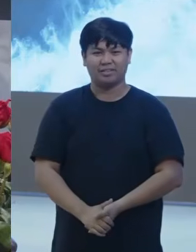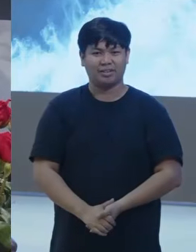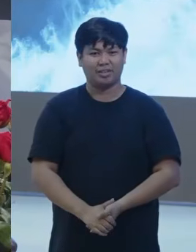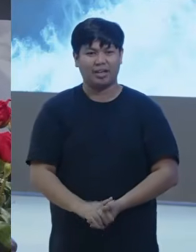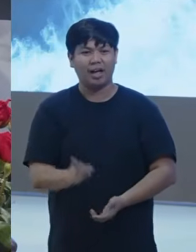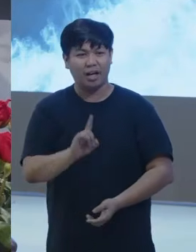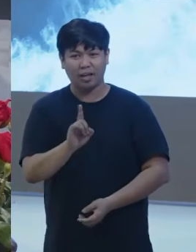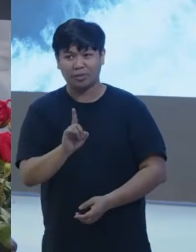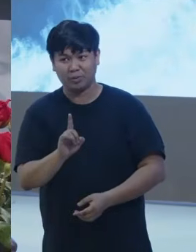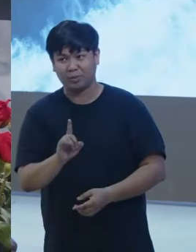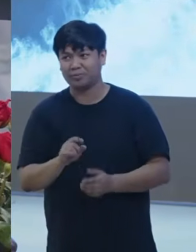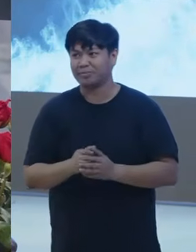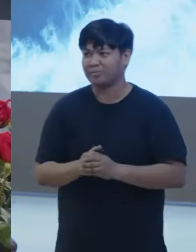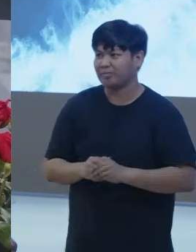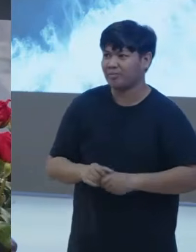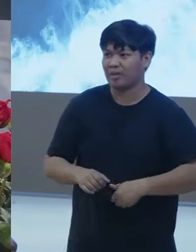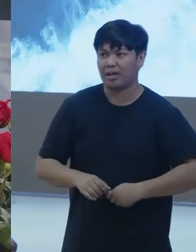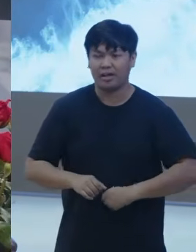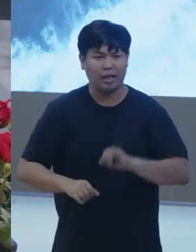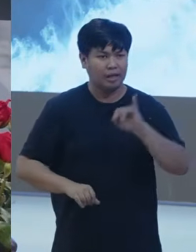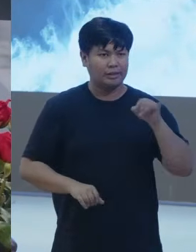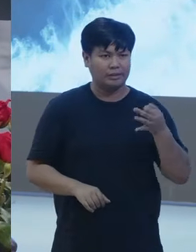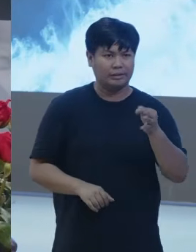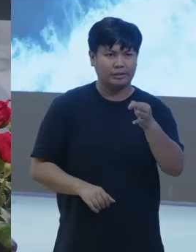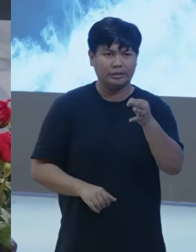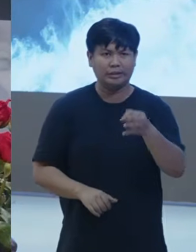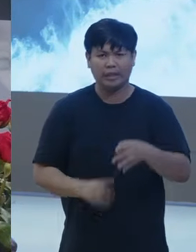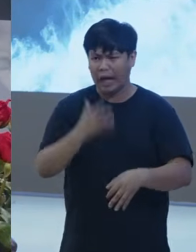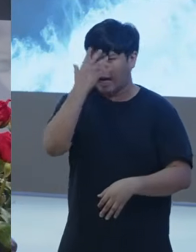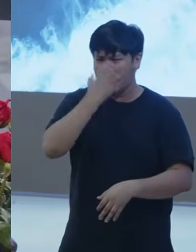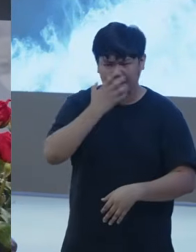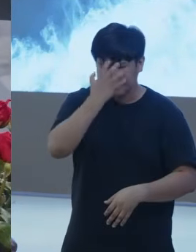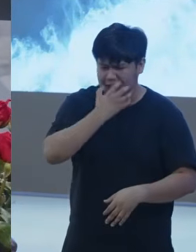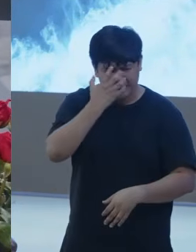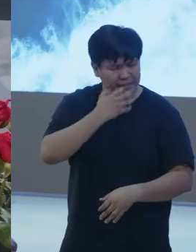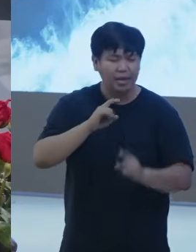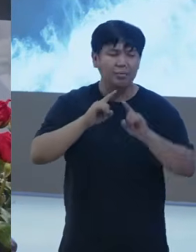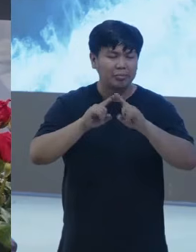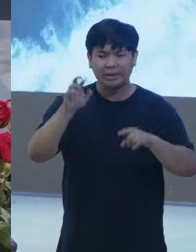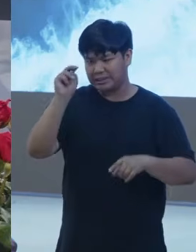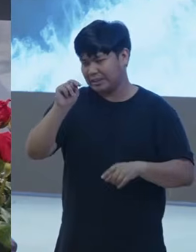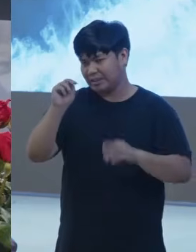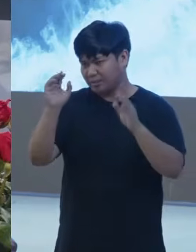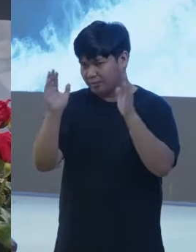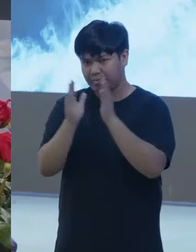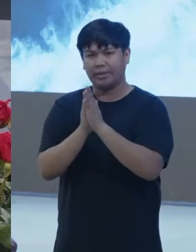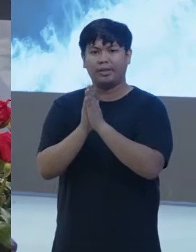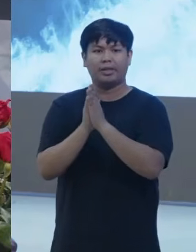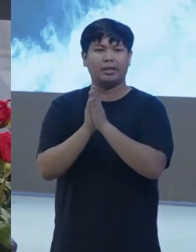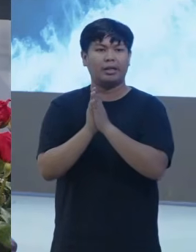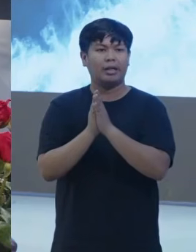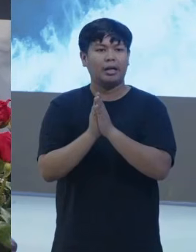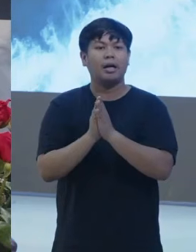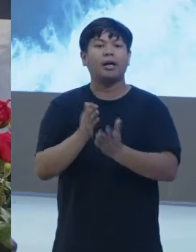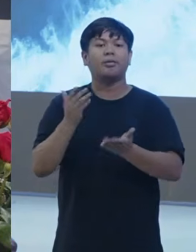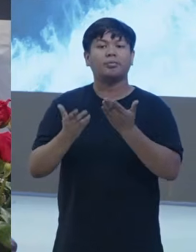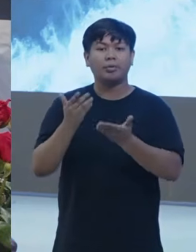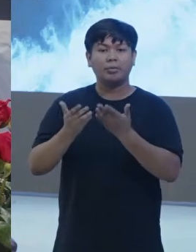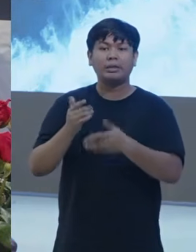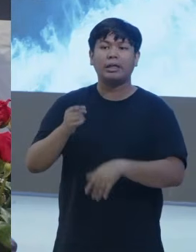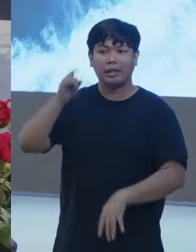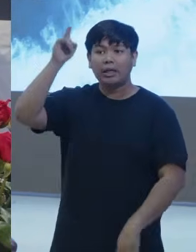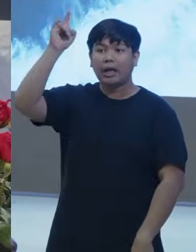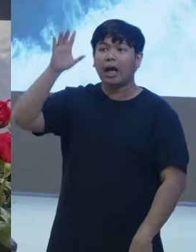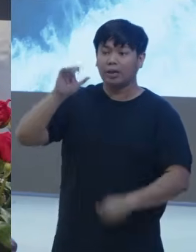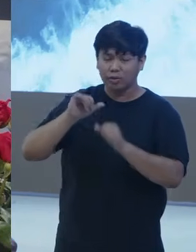Parang okay naman yun. Nakuha pa rin ni Jonah na manalangin sa gitna ng kanyang galit. Siguro tanda ito ng patuloy na kaugnayan niya sa